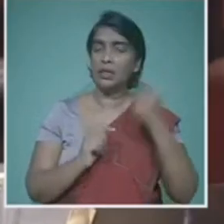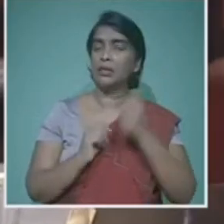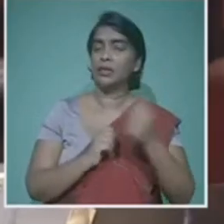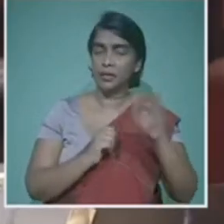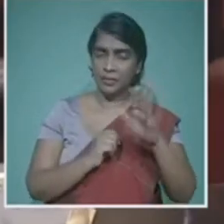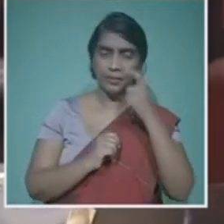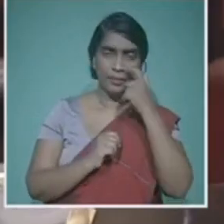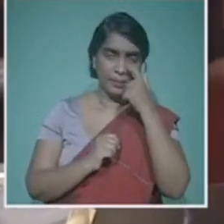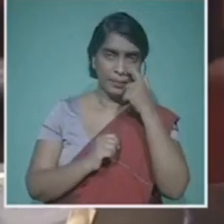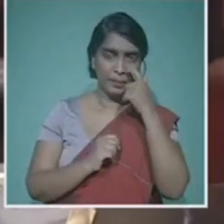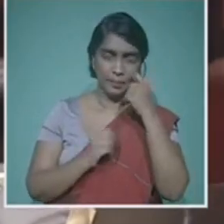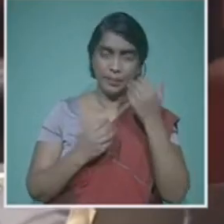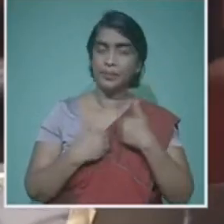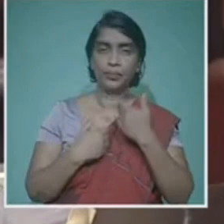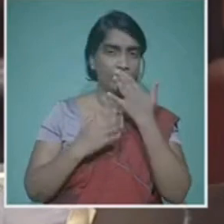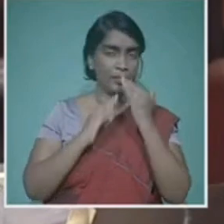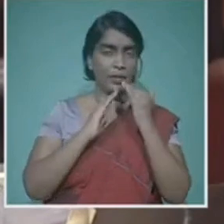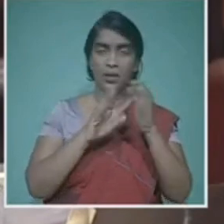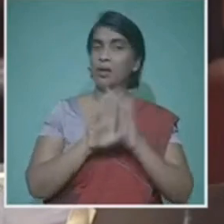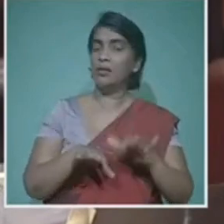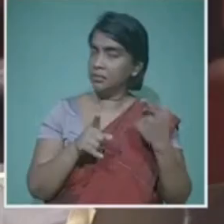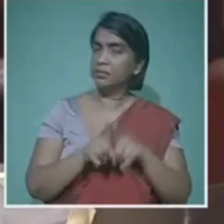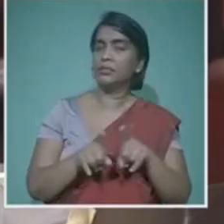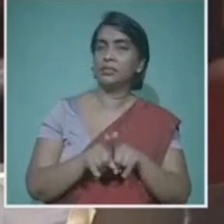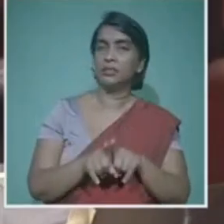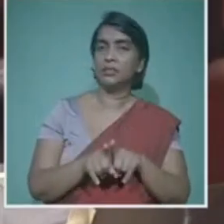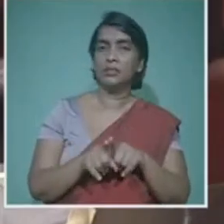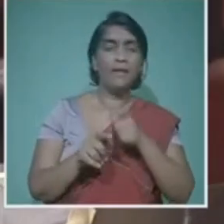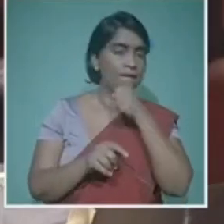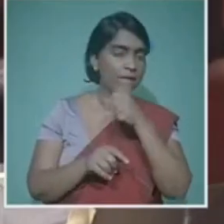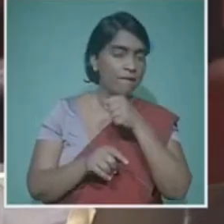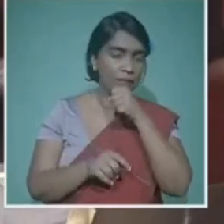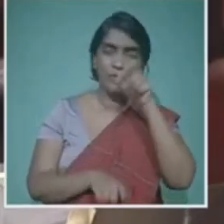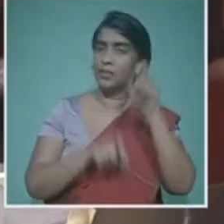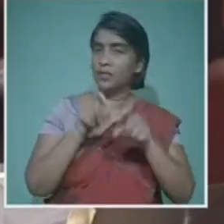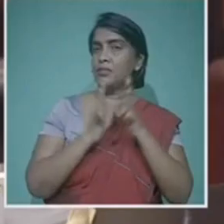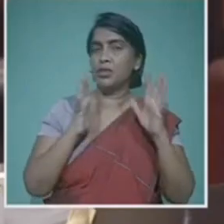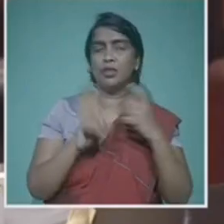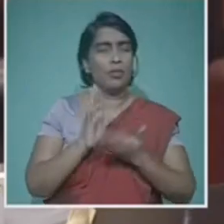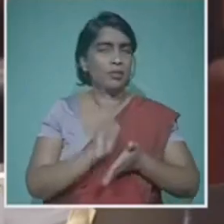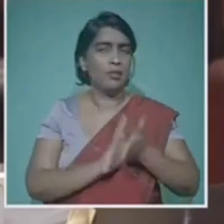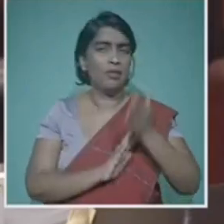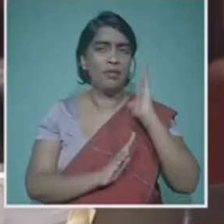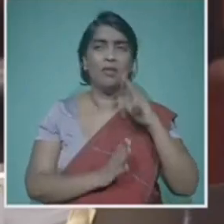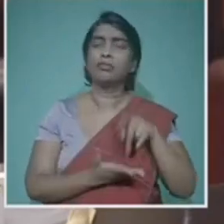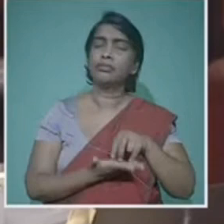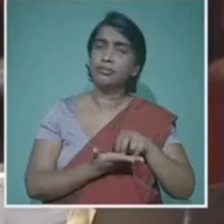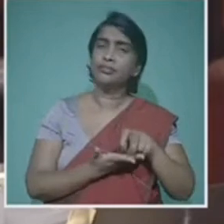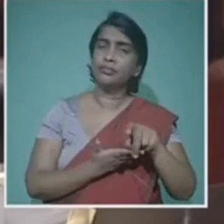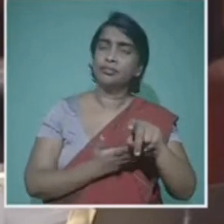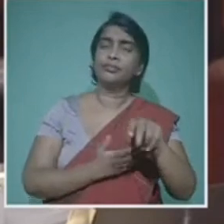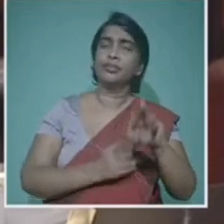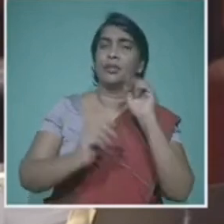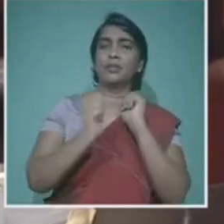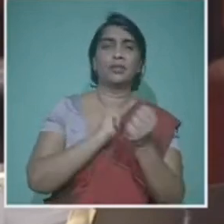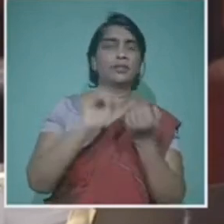எங்களுடைய பாடசாலை மாணவர்கள் வயதானவர்கள் நடந்து வந்து பல கிலோமீட்டர் நடந்து வந்து பஸ் ஏறுகின்ற ஒரு நிலை காண ஊர்களுக்கு பஸ்